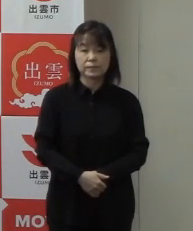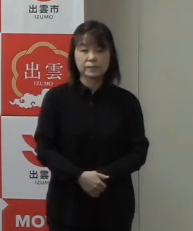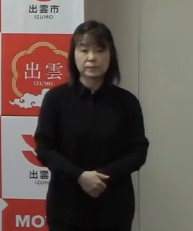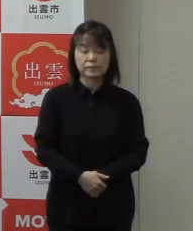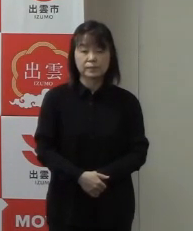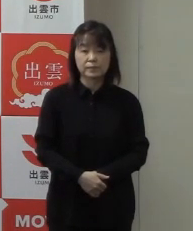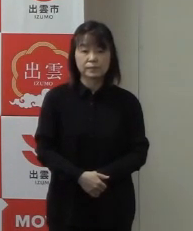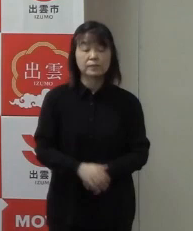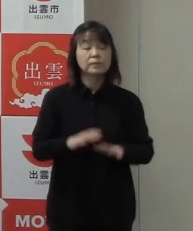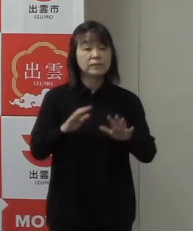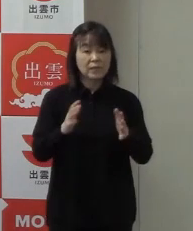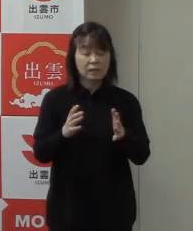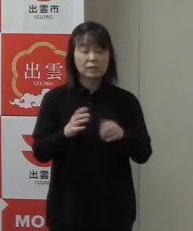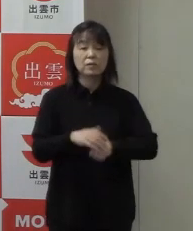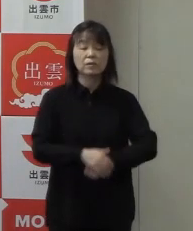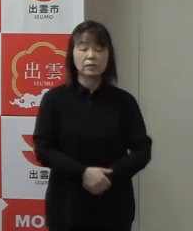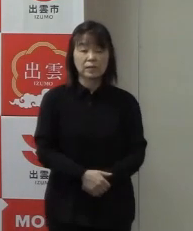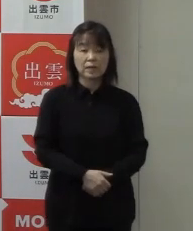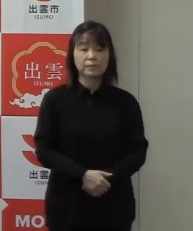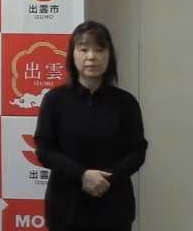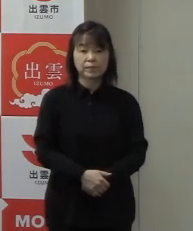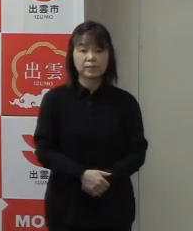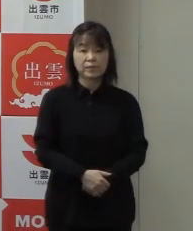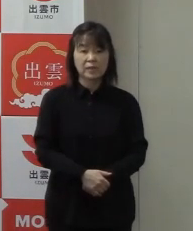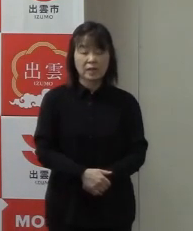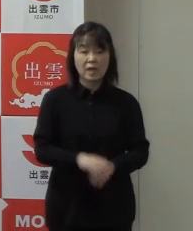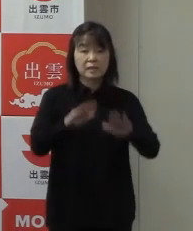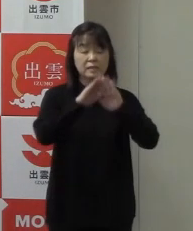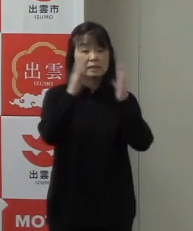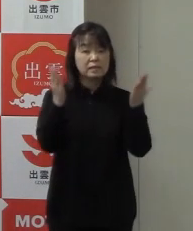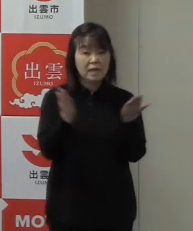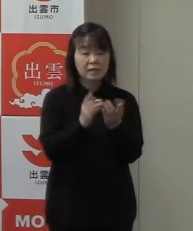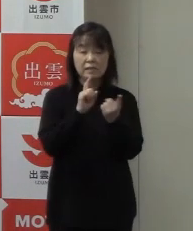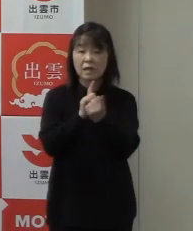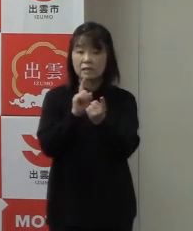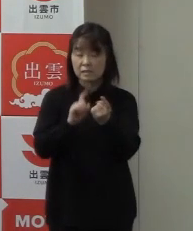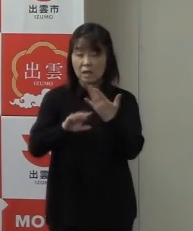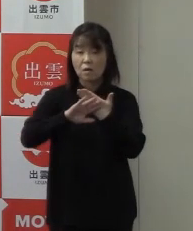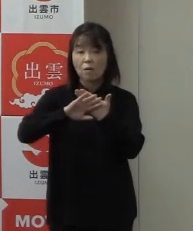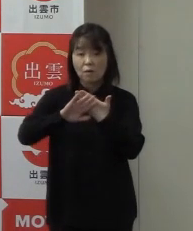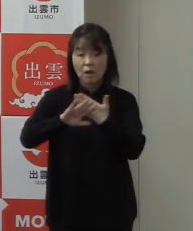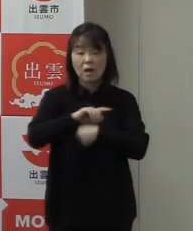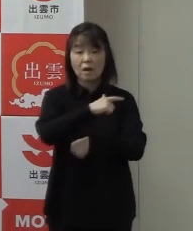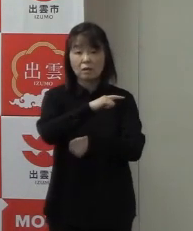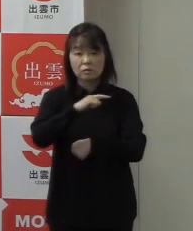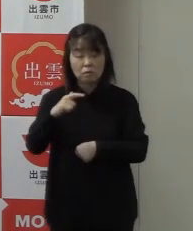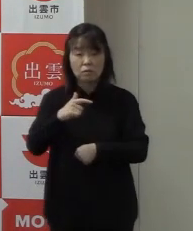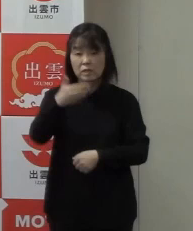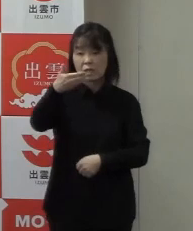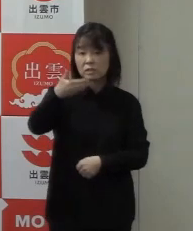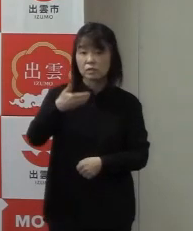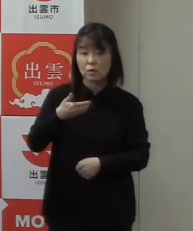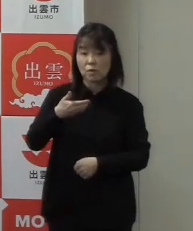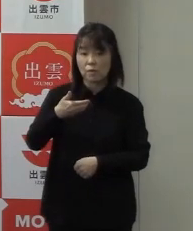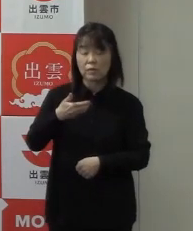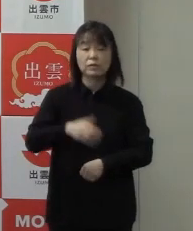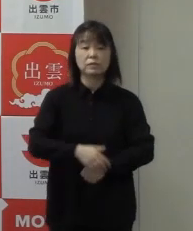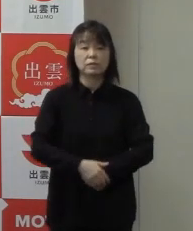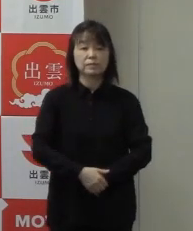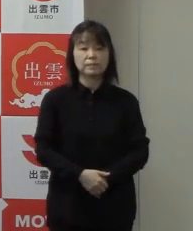ですね、はい、そうしますとですね、全体を通じてですね、その他ということで、ご質問を受けたいと思いますが、いかがでし